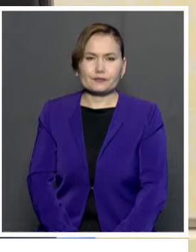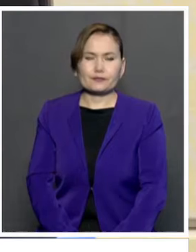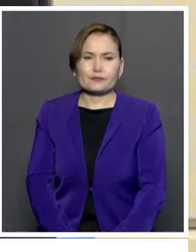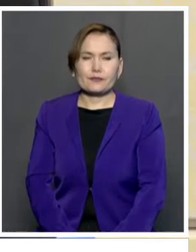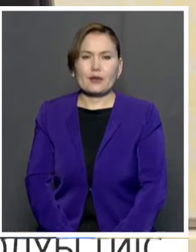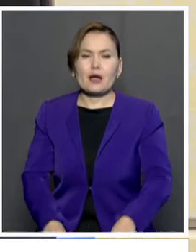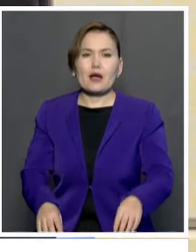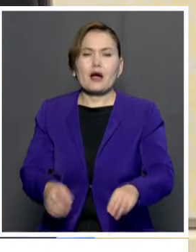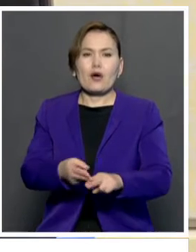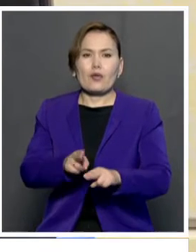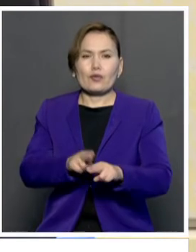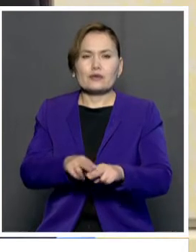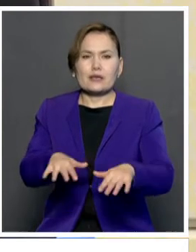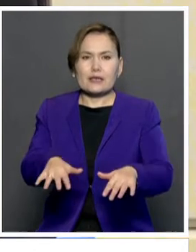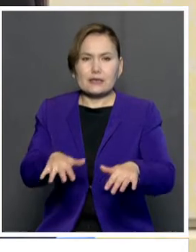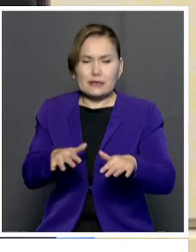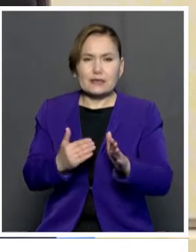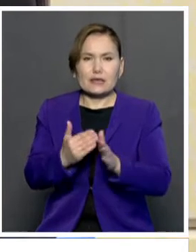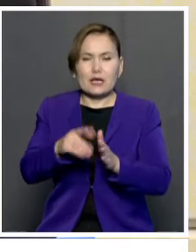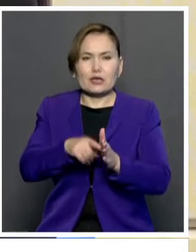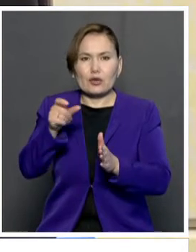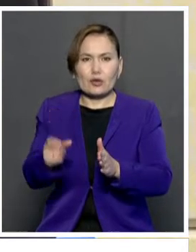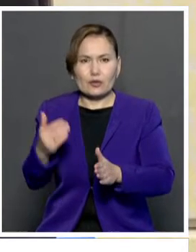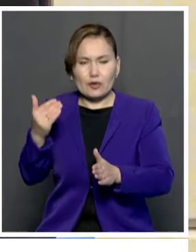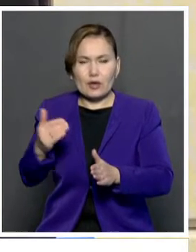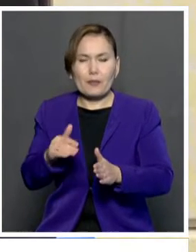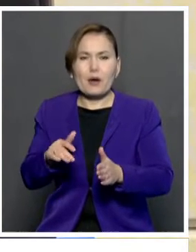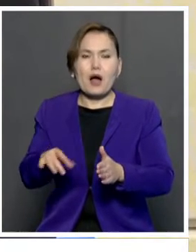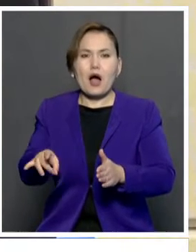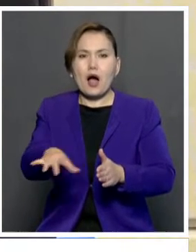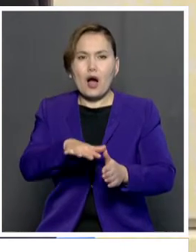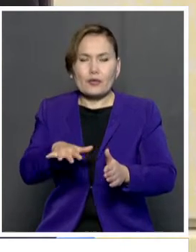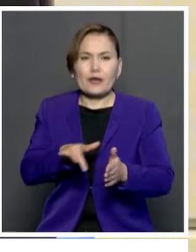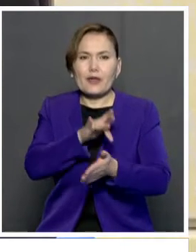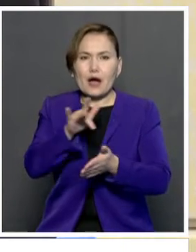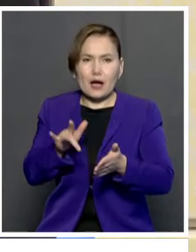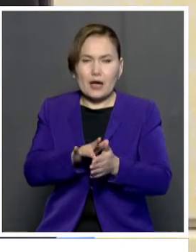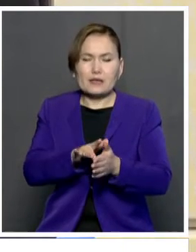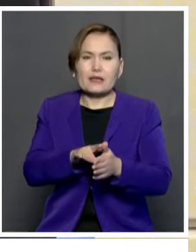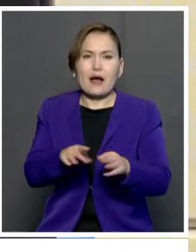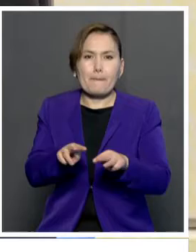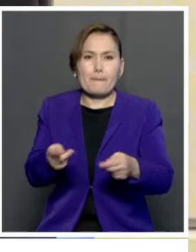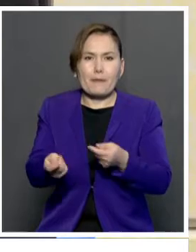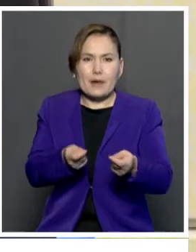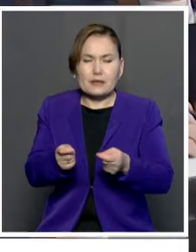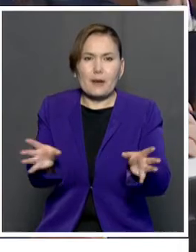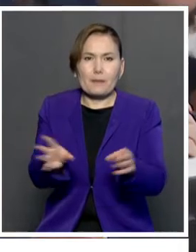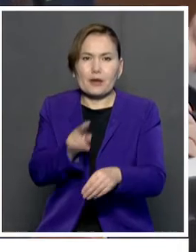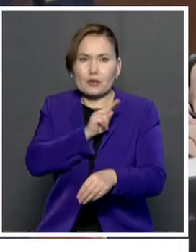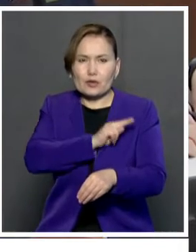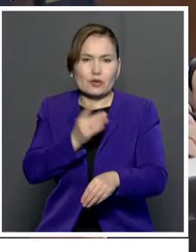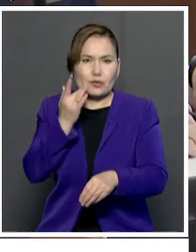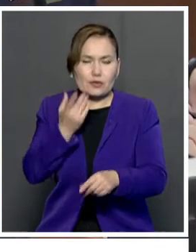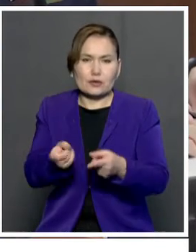Сенат депутаттары үнемі аудандық, қалалық, облыстық мәслихаттармен өзара тығыз